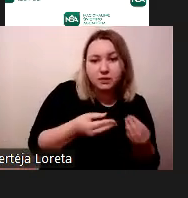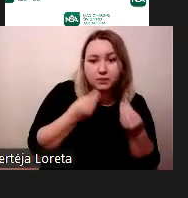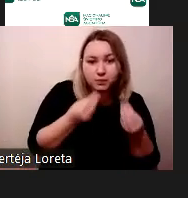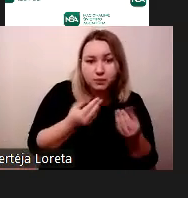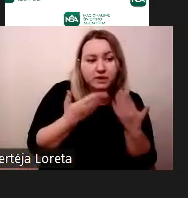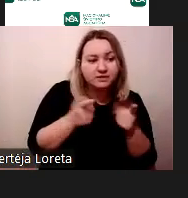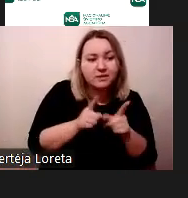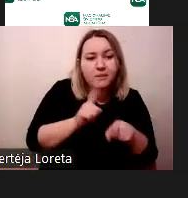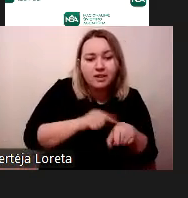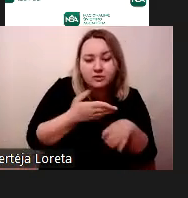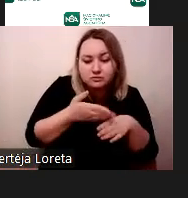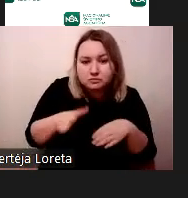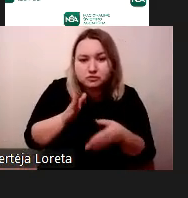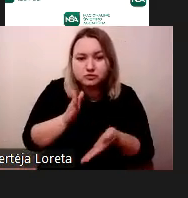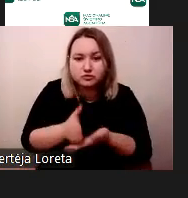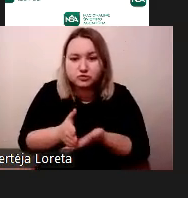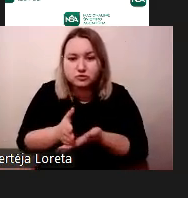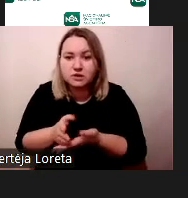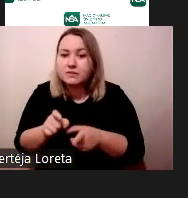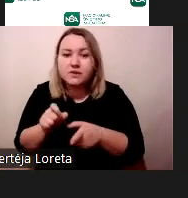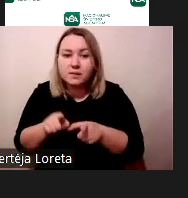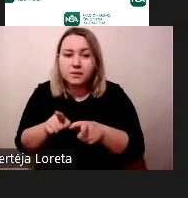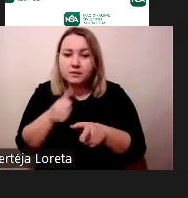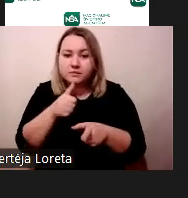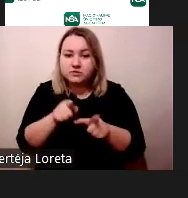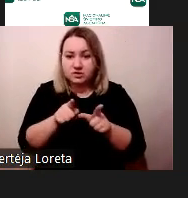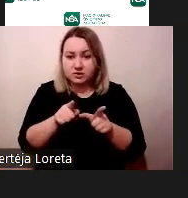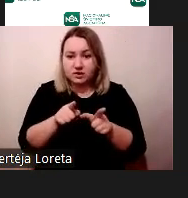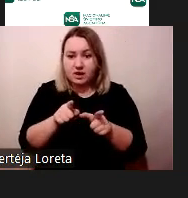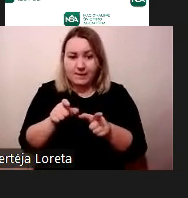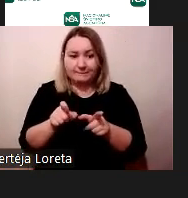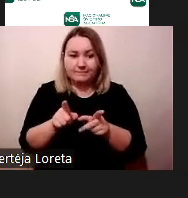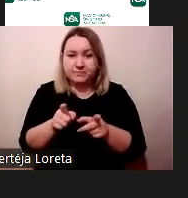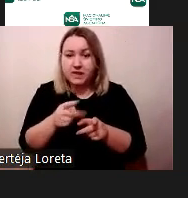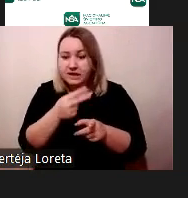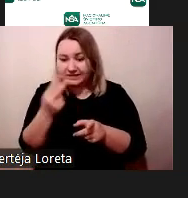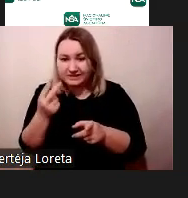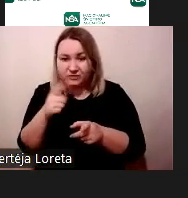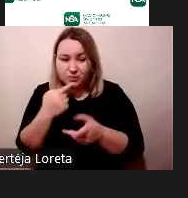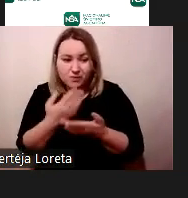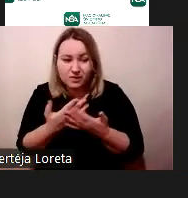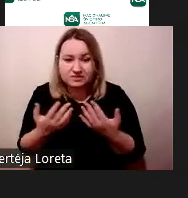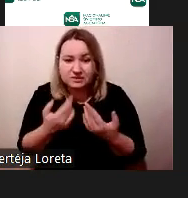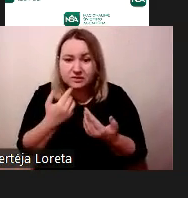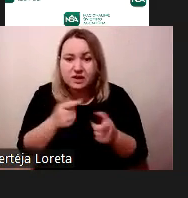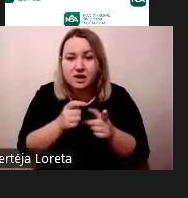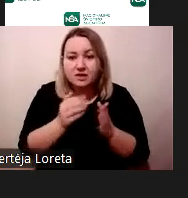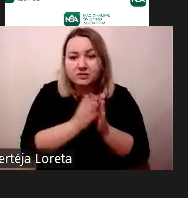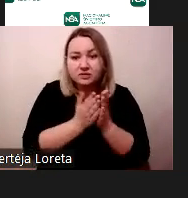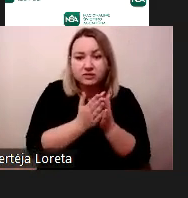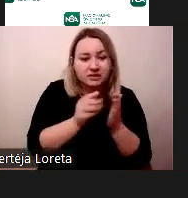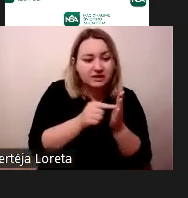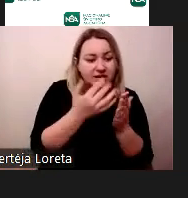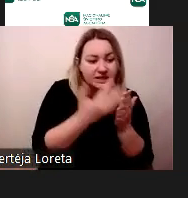laiko ir yra labai konkreti priežastis, todėl kad vadovėliai turi ne tik tai tekstus, bet jų vadovėliai turi ir